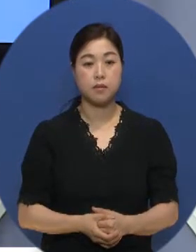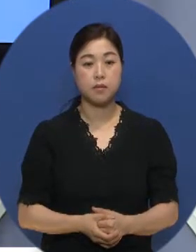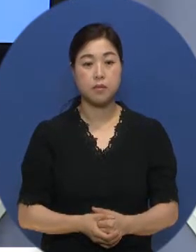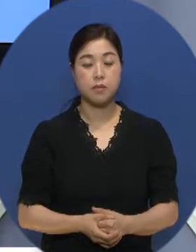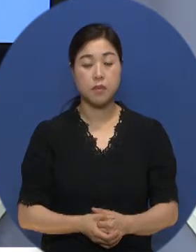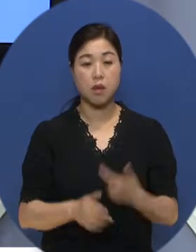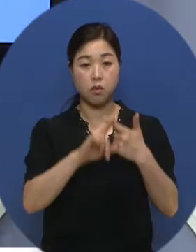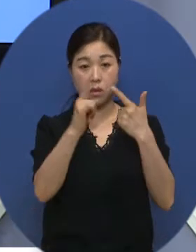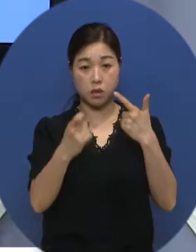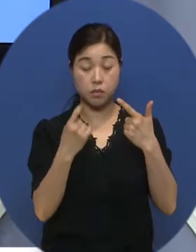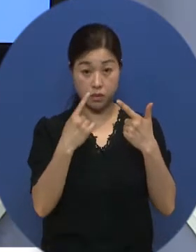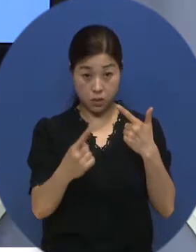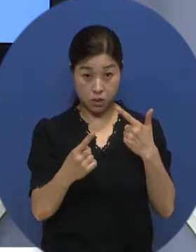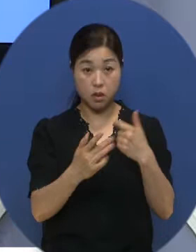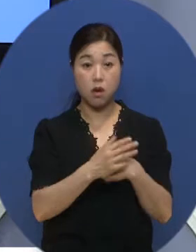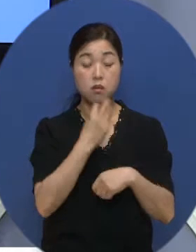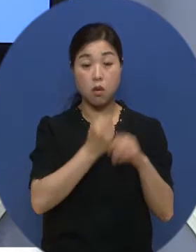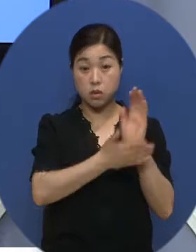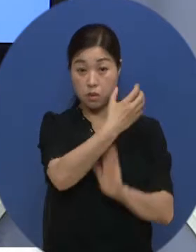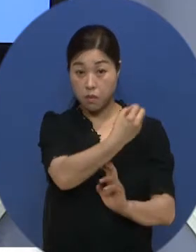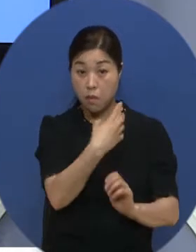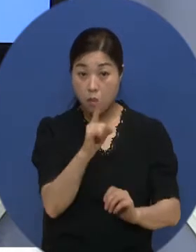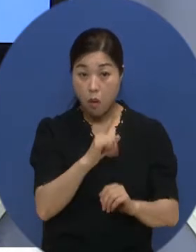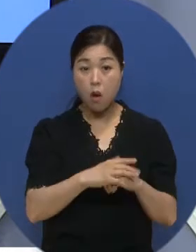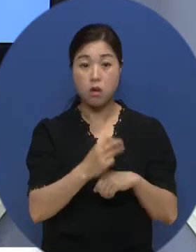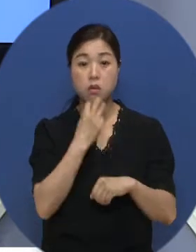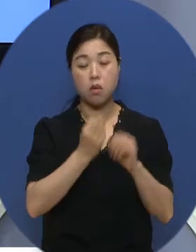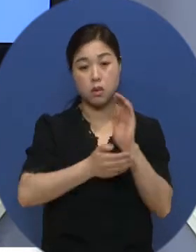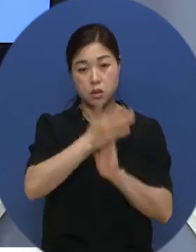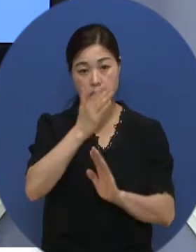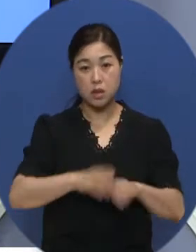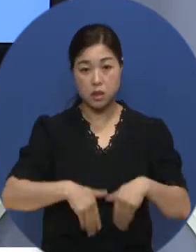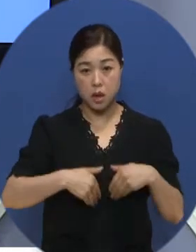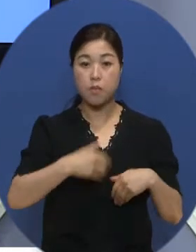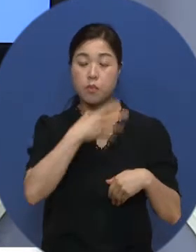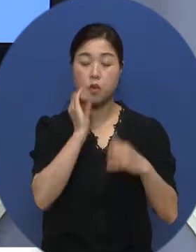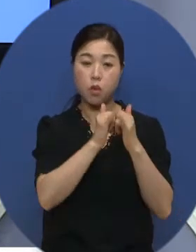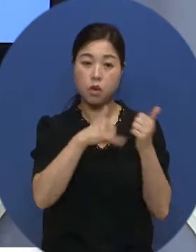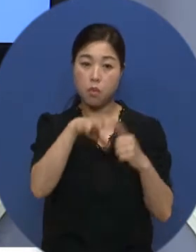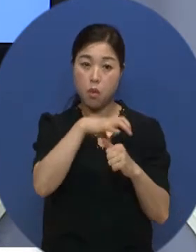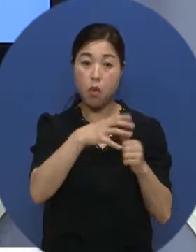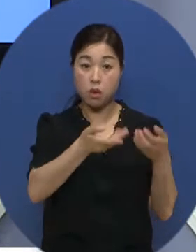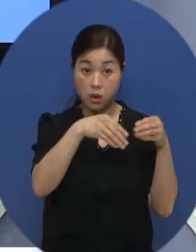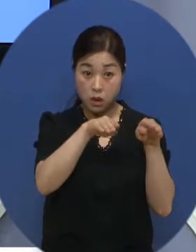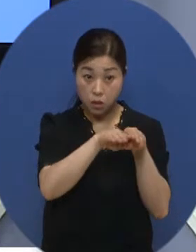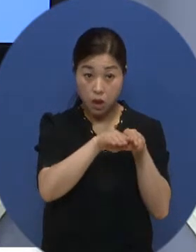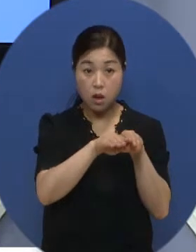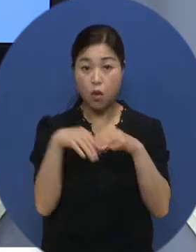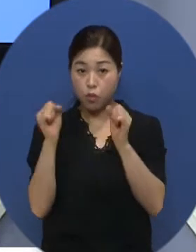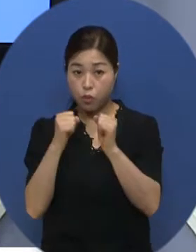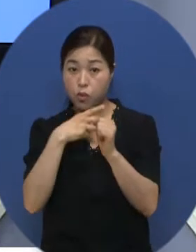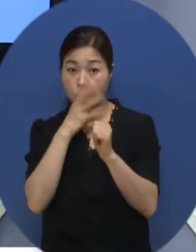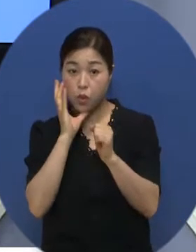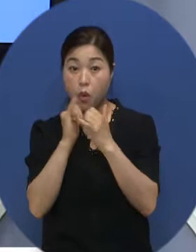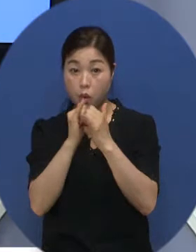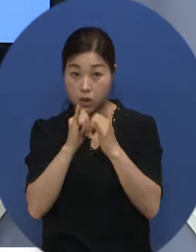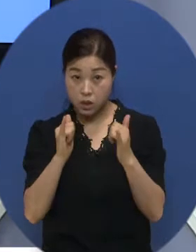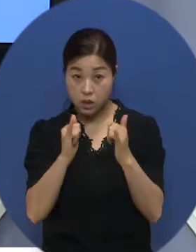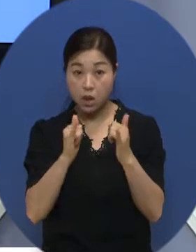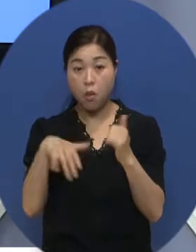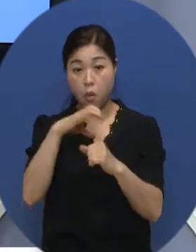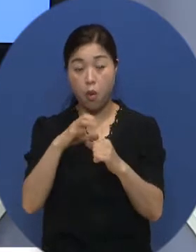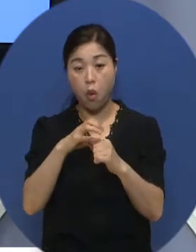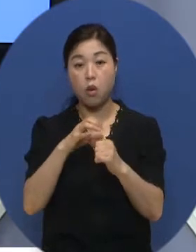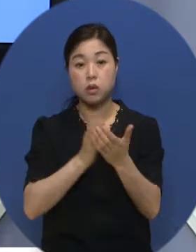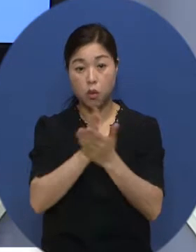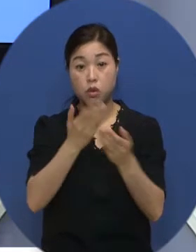11일 서울시에 따르면 서울시 남부 노인 보호 전문기관과 서울시 북부 노인 부부 전문기관 등 시가 운영하는 노인 부부